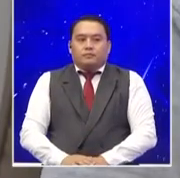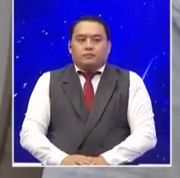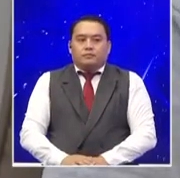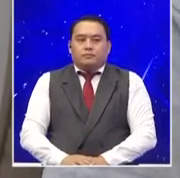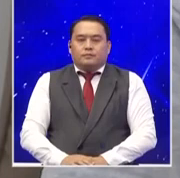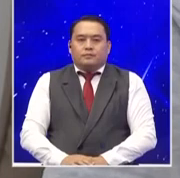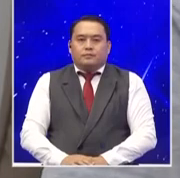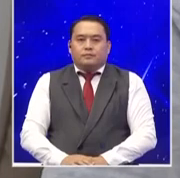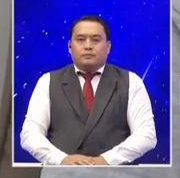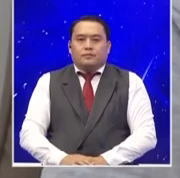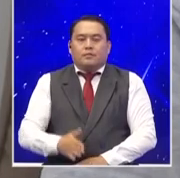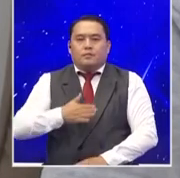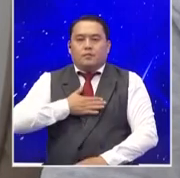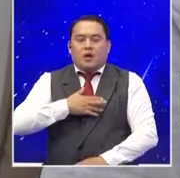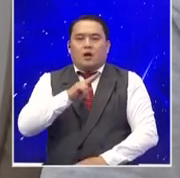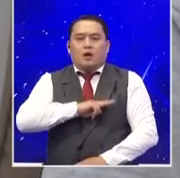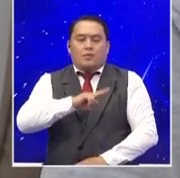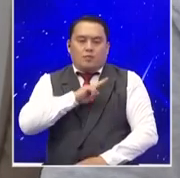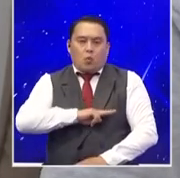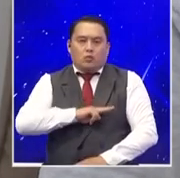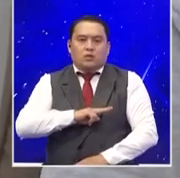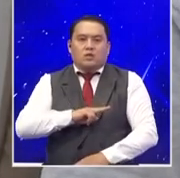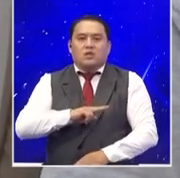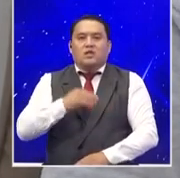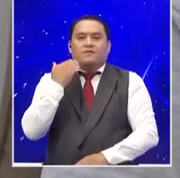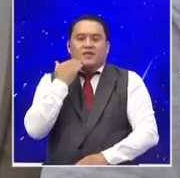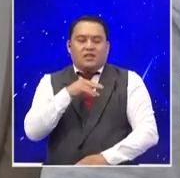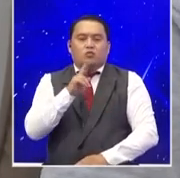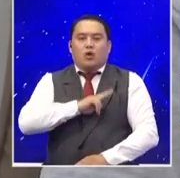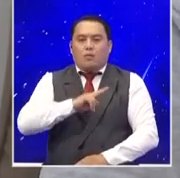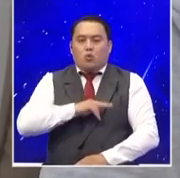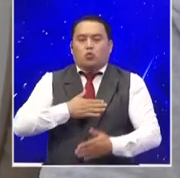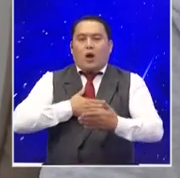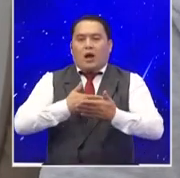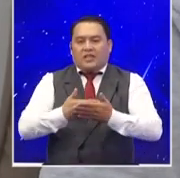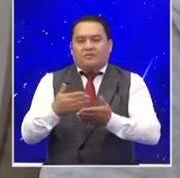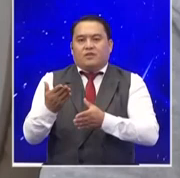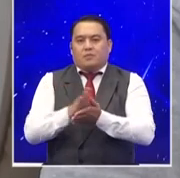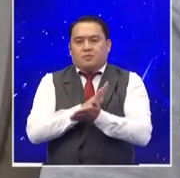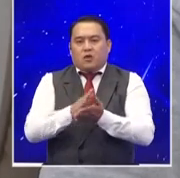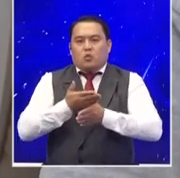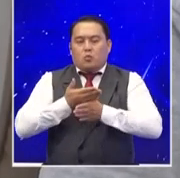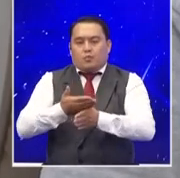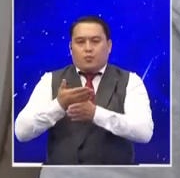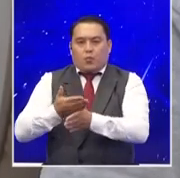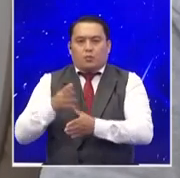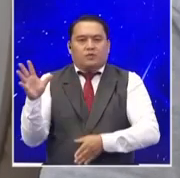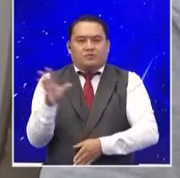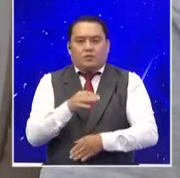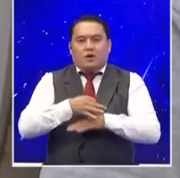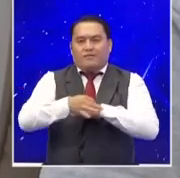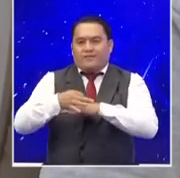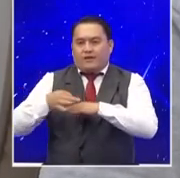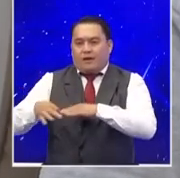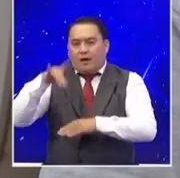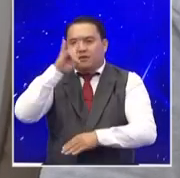нашу работу, именно «Лидер КЗ», как самую эффективную работу. То есть у нас сеть по всему